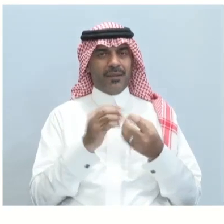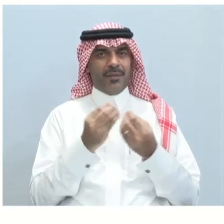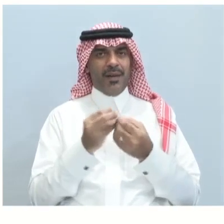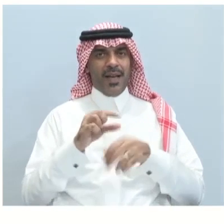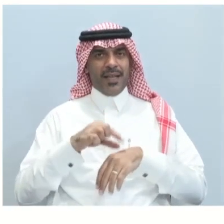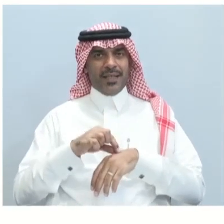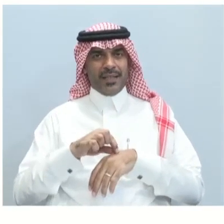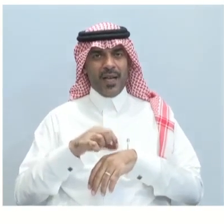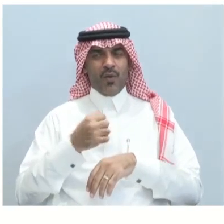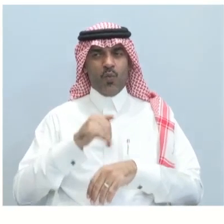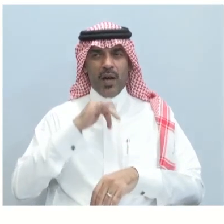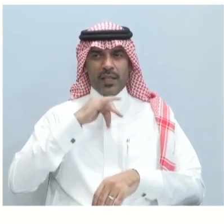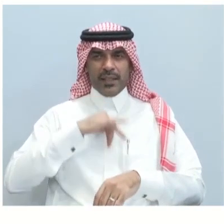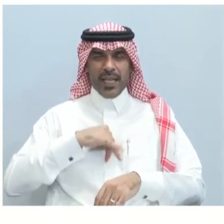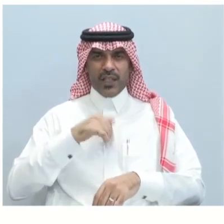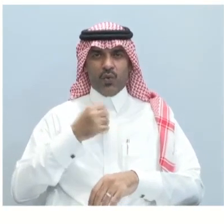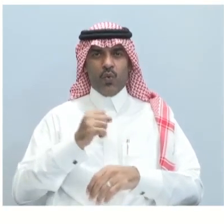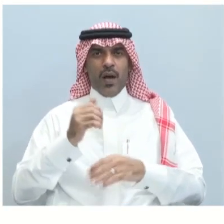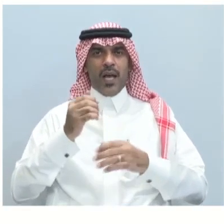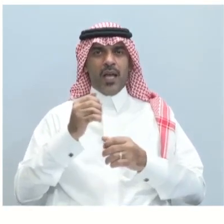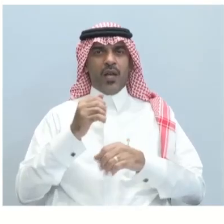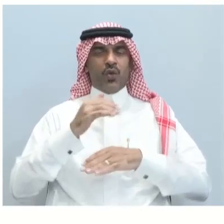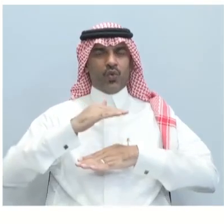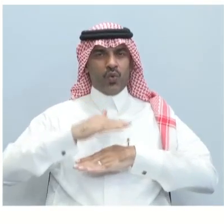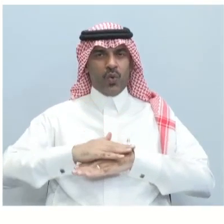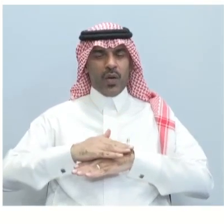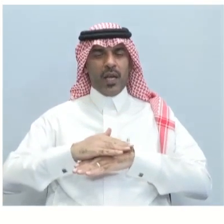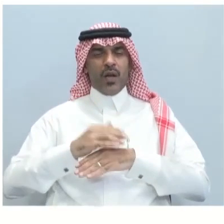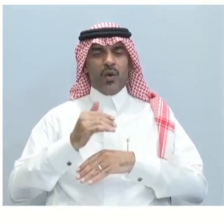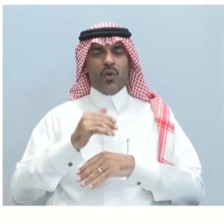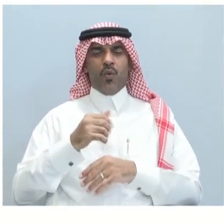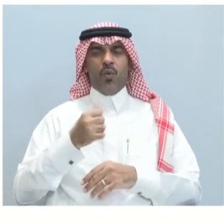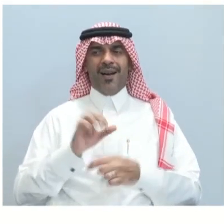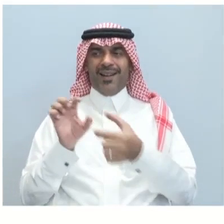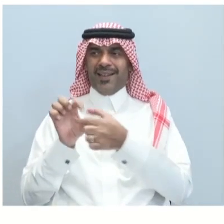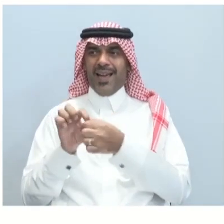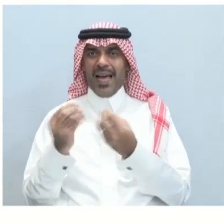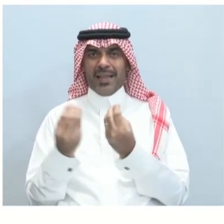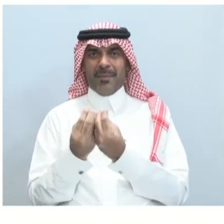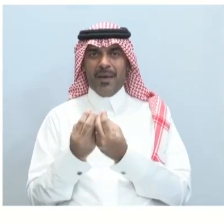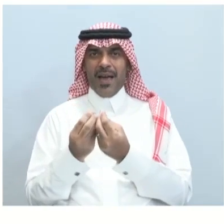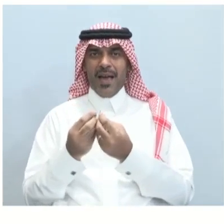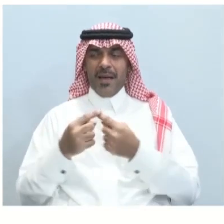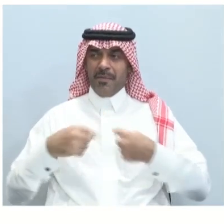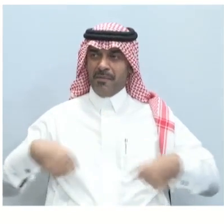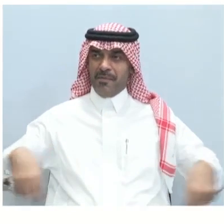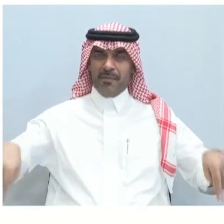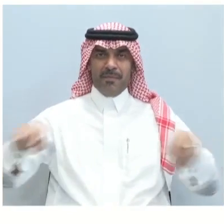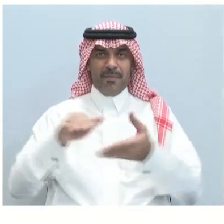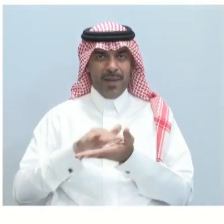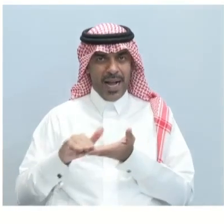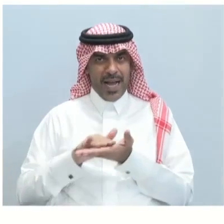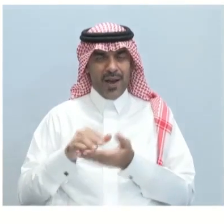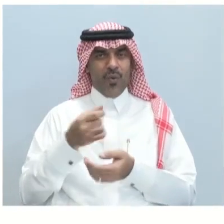واحتياجاته وسلوكه واحتياجاته وقيمه وعلاقته بالبيئه المحيطه به